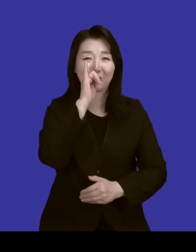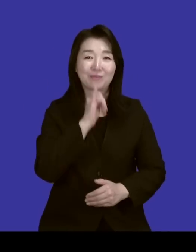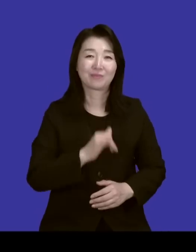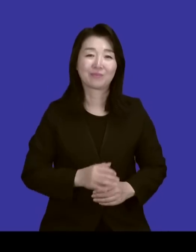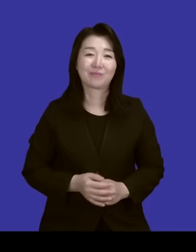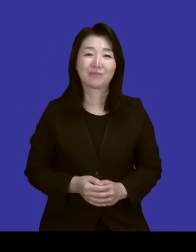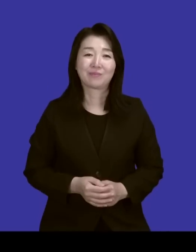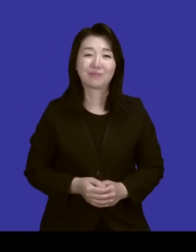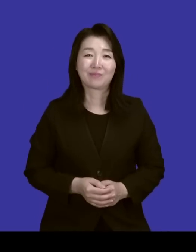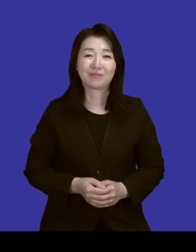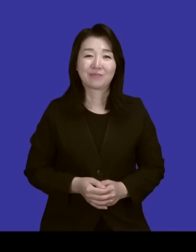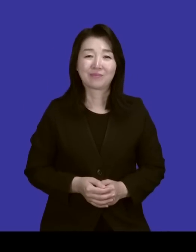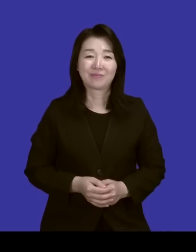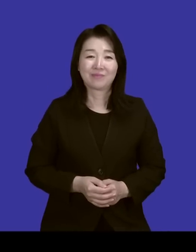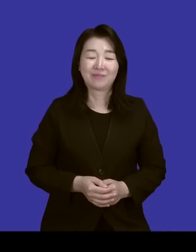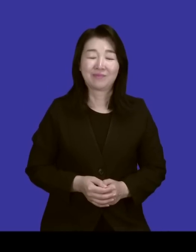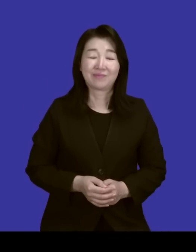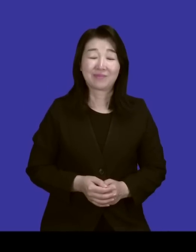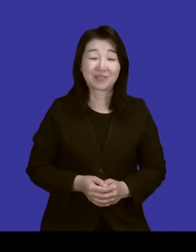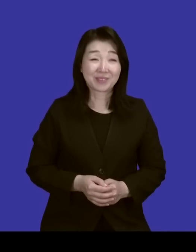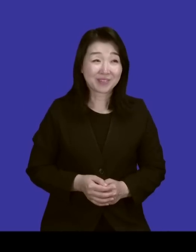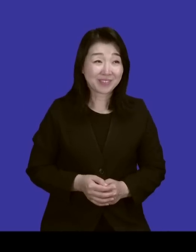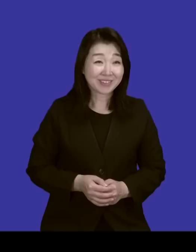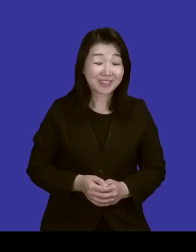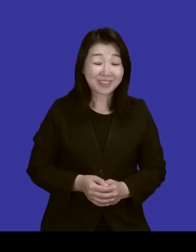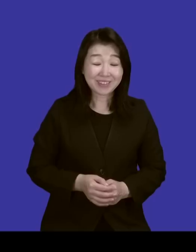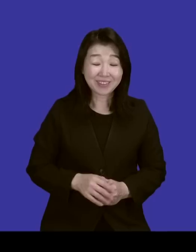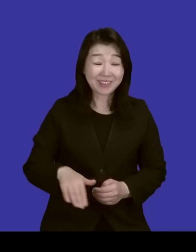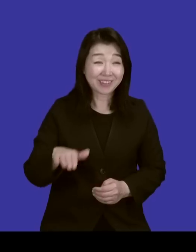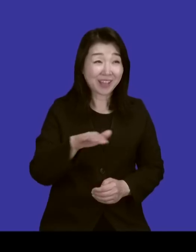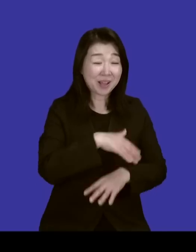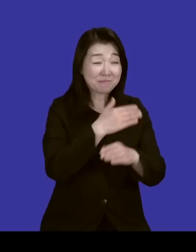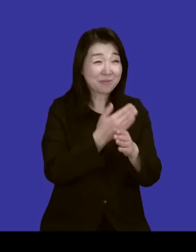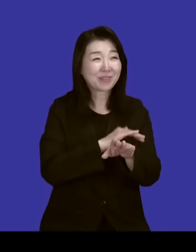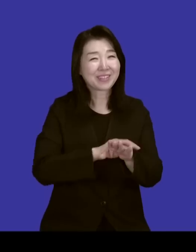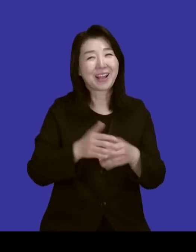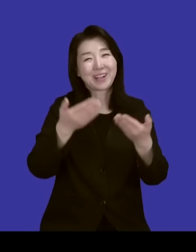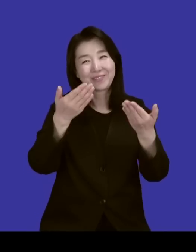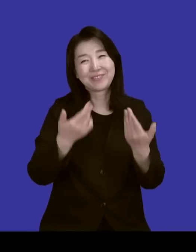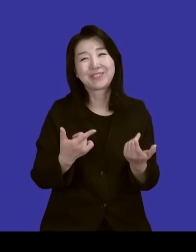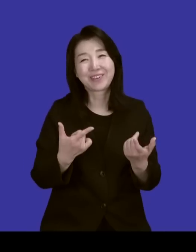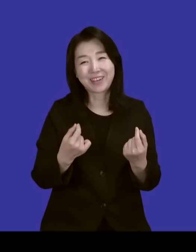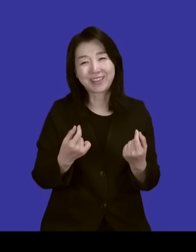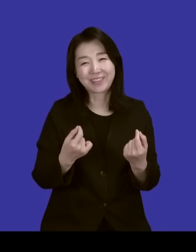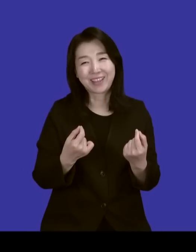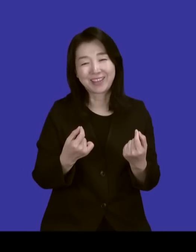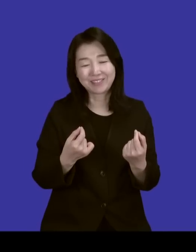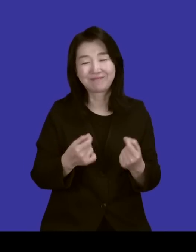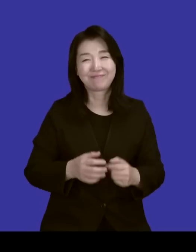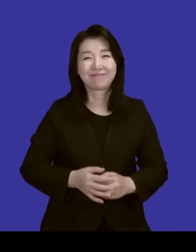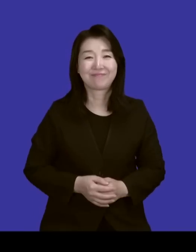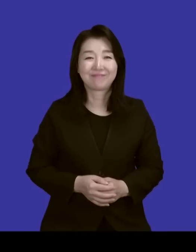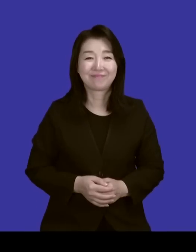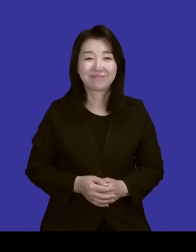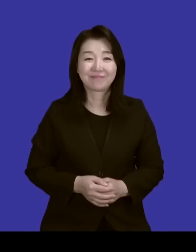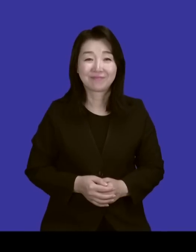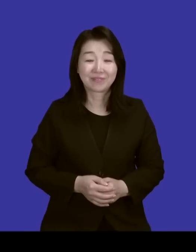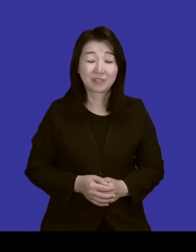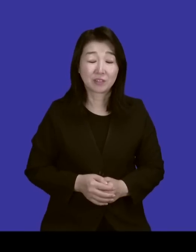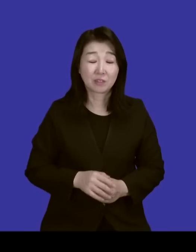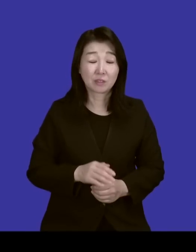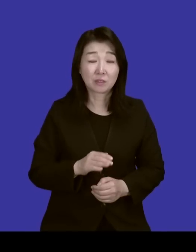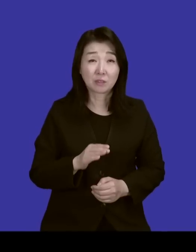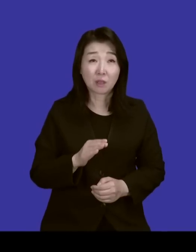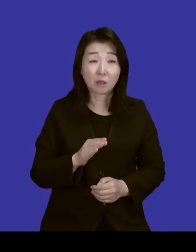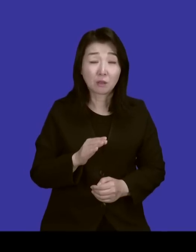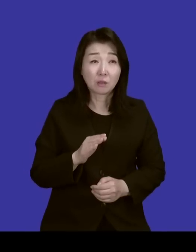예. 잘 그걸 봐주신 것 같아요. 그러니까 많은 이들의 마음을 움직였네요. 저 말씀 듣다 보니까 이건 진짜 개인적인 궁금증이